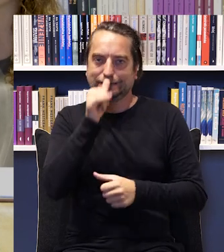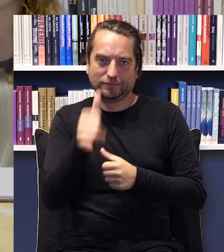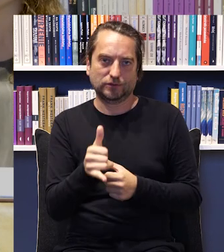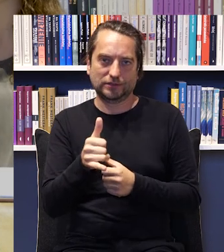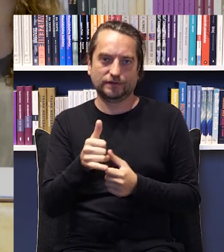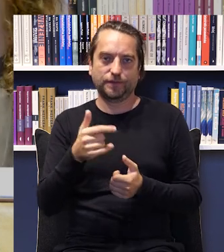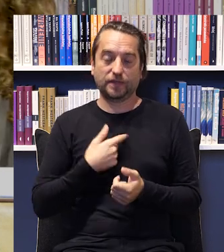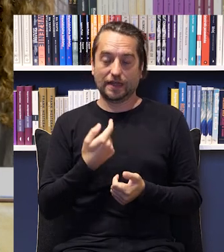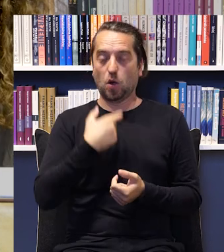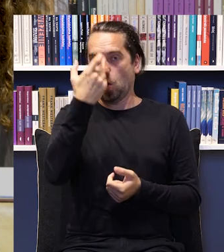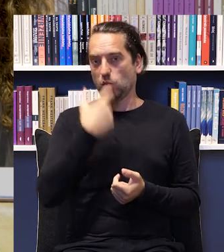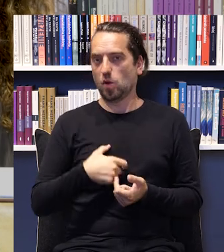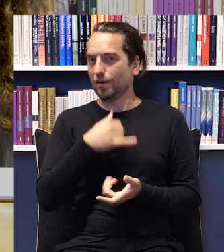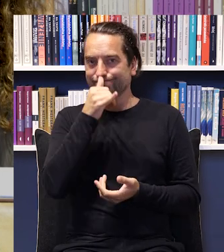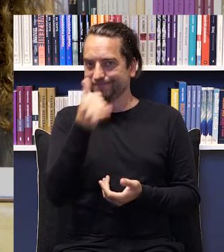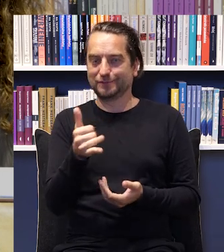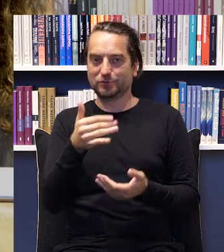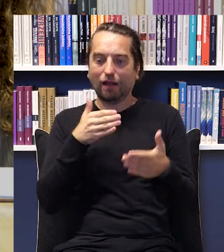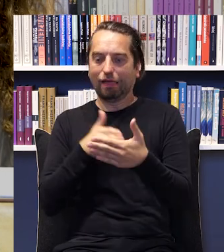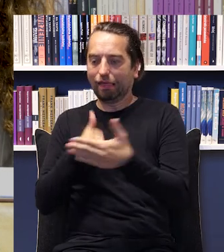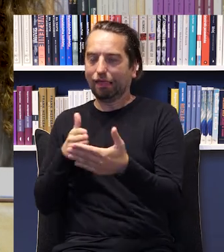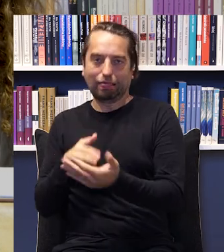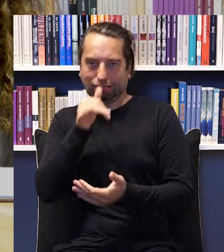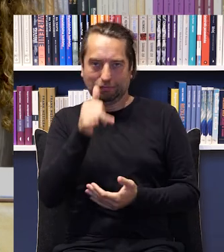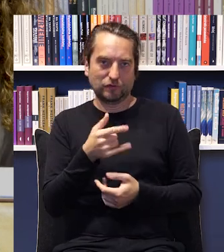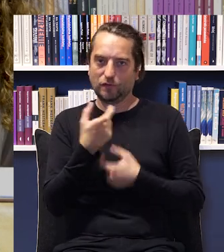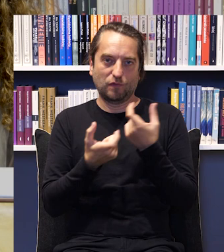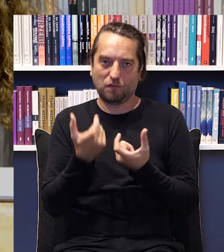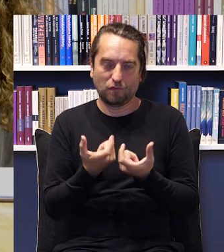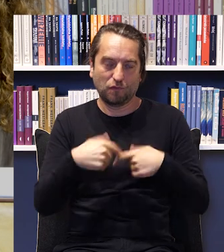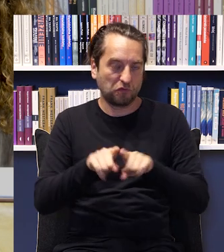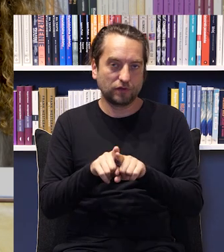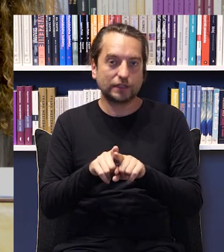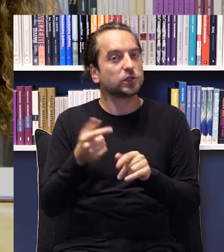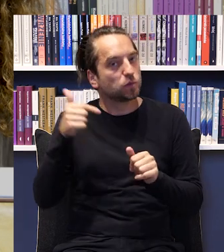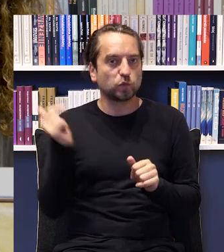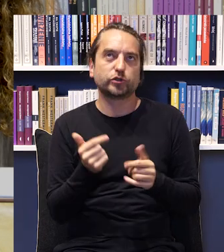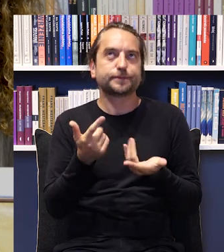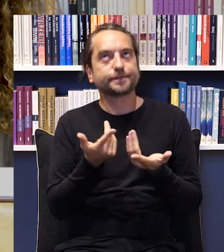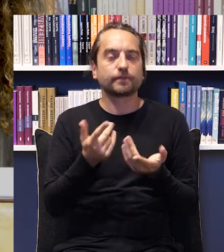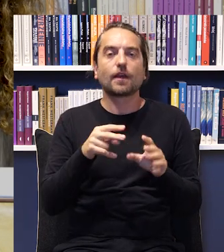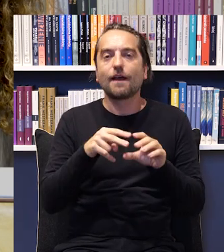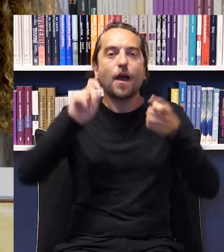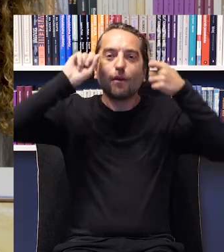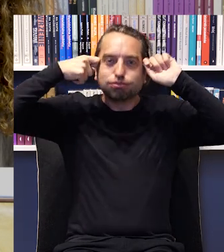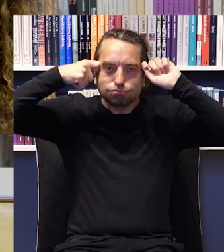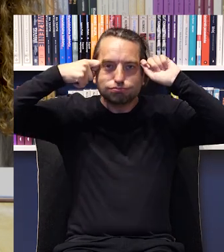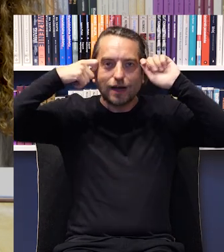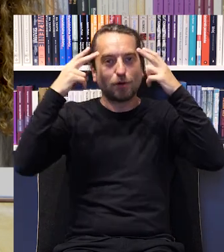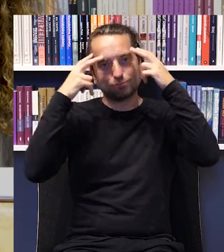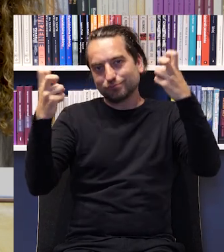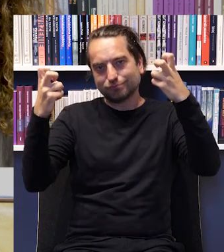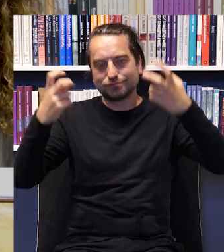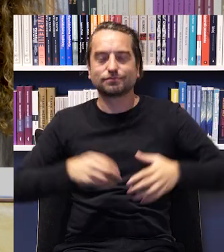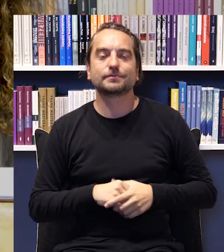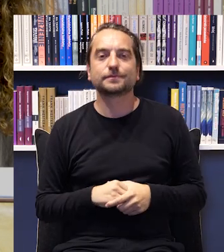jako jednostka, i generalnie po prostu musisz jakoś wyłączyć. Więc ja też uważam, że to nie jest całkowicie, jakby